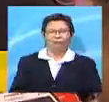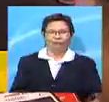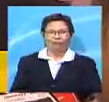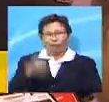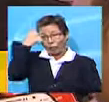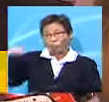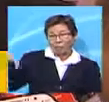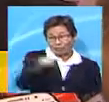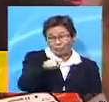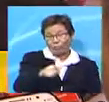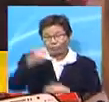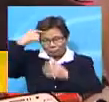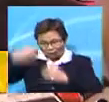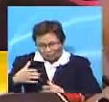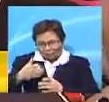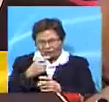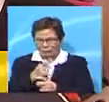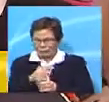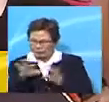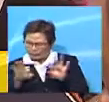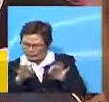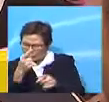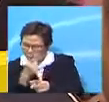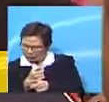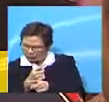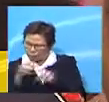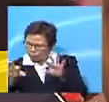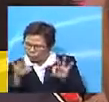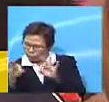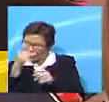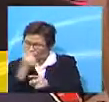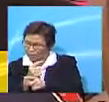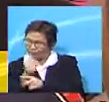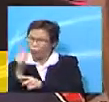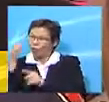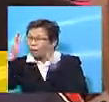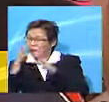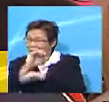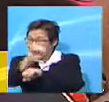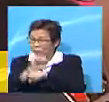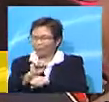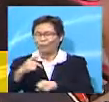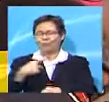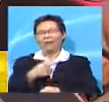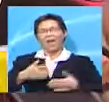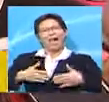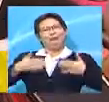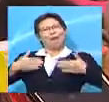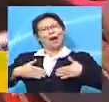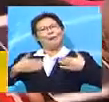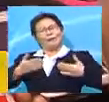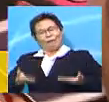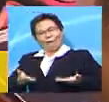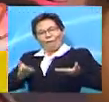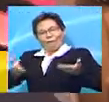to make a right decision and right selection, we would be very happy to offer the